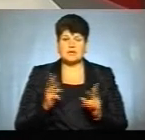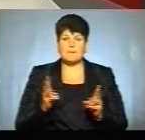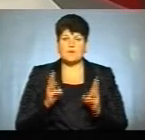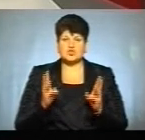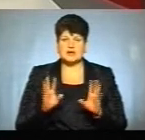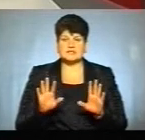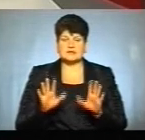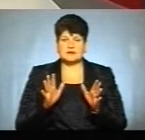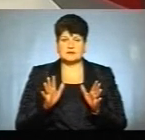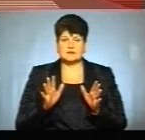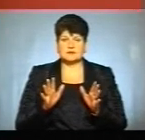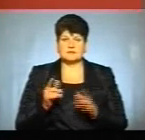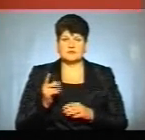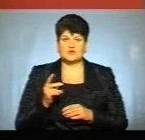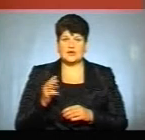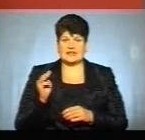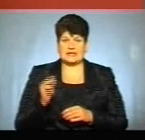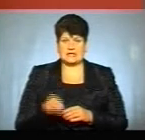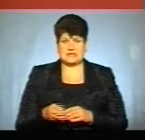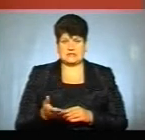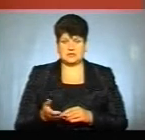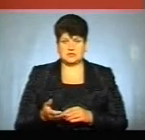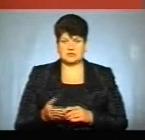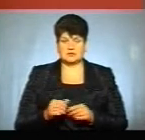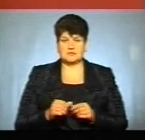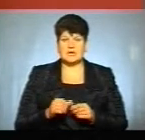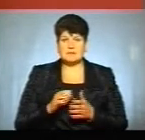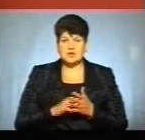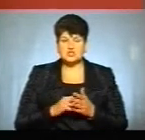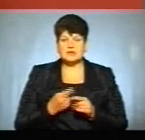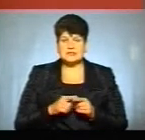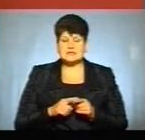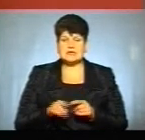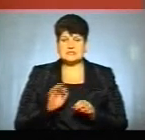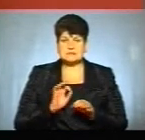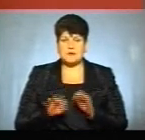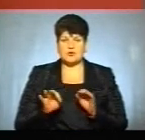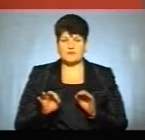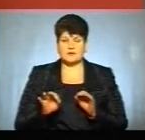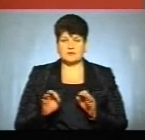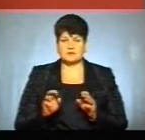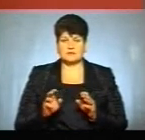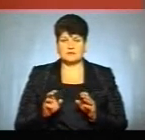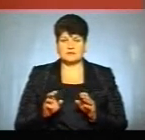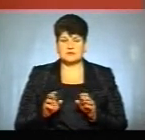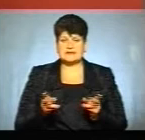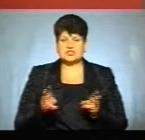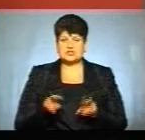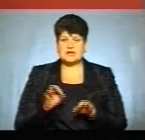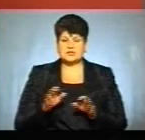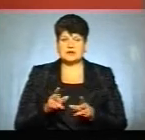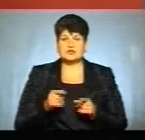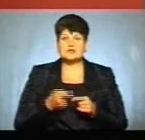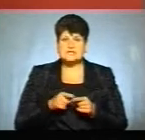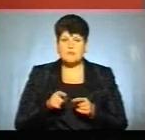трапилося близько 1500, і, зокрема, серед причин називають спалювання природних залишків. І при цьому за це порушення